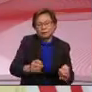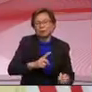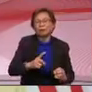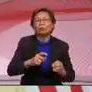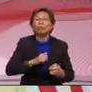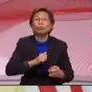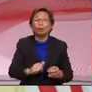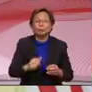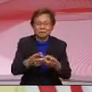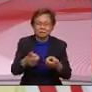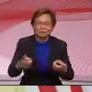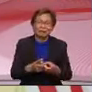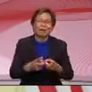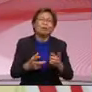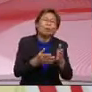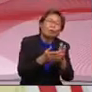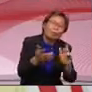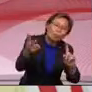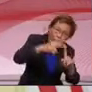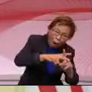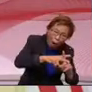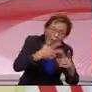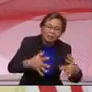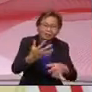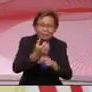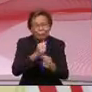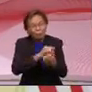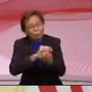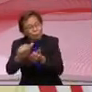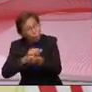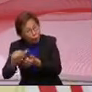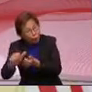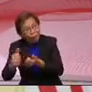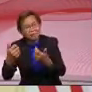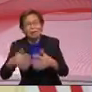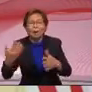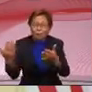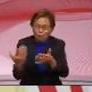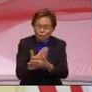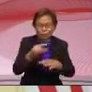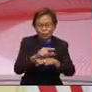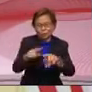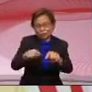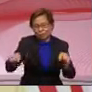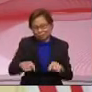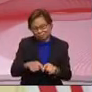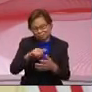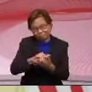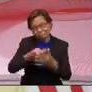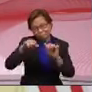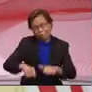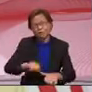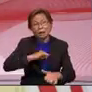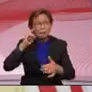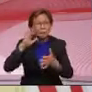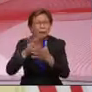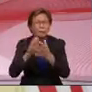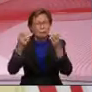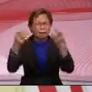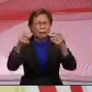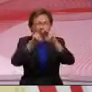daerah untuk mendapatkan kelulusan dan kebenaran, dan mereka boleh menggunakan tempat tersebut. Saya percaya banyak